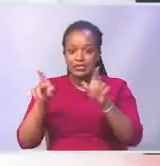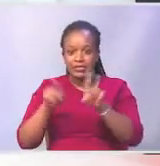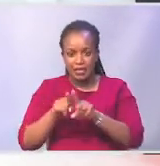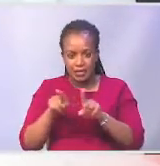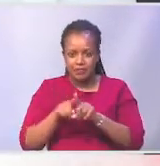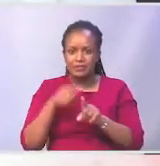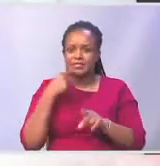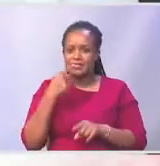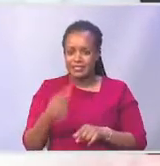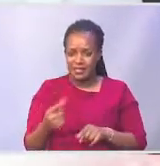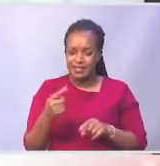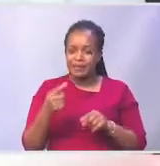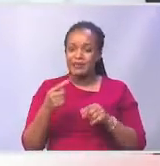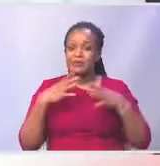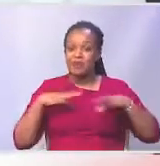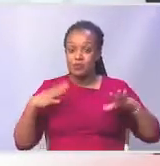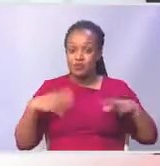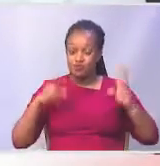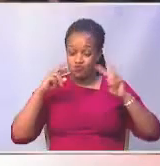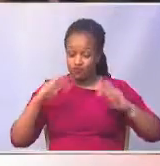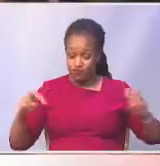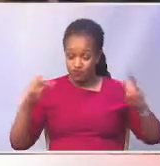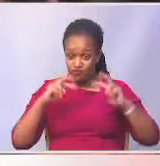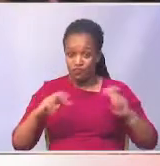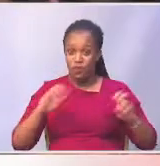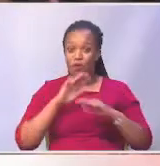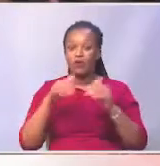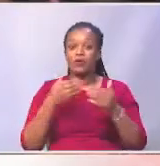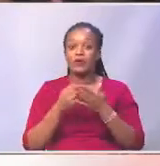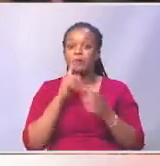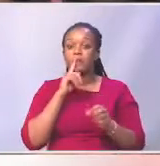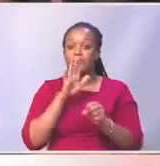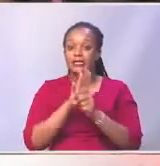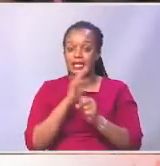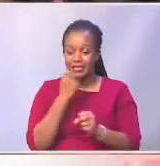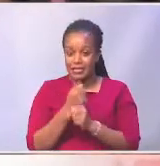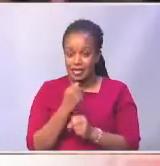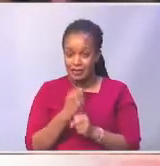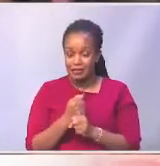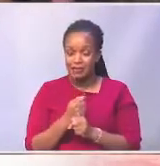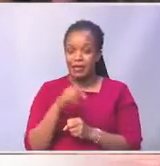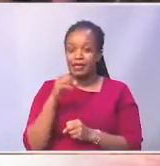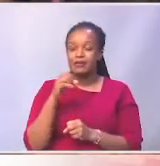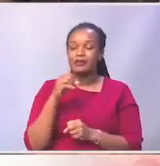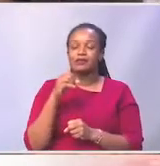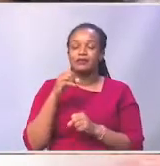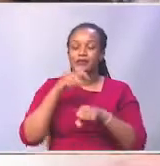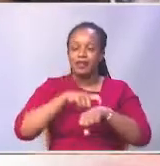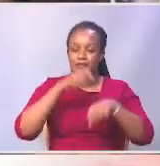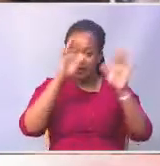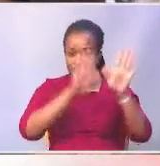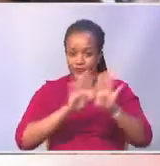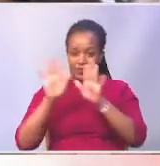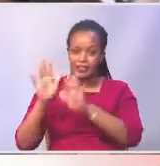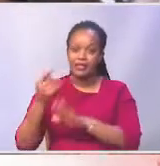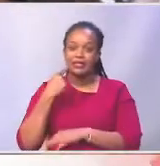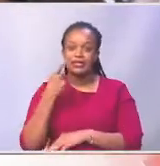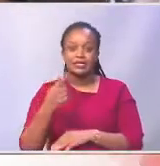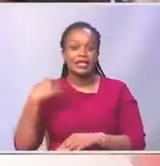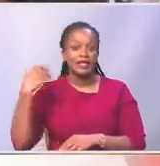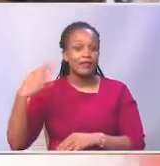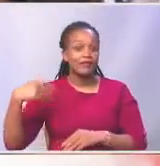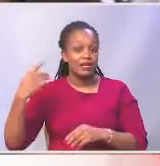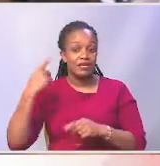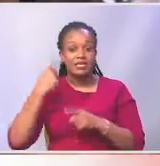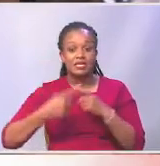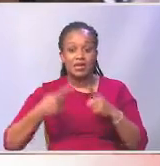by leaders during the campaign period. Sasa wanarudi kumwambia wewe sasa kila mwaka nitakuwa na dola ajira